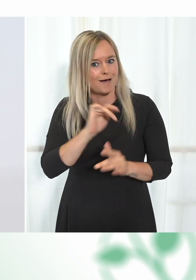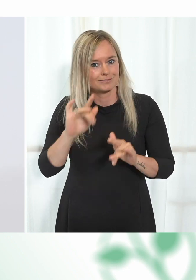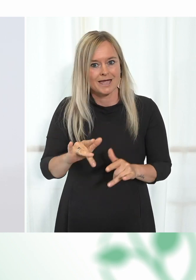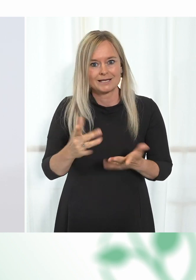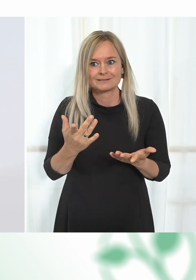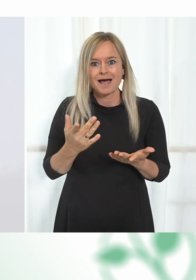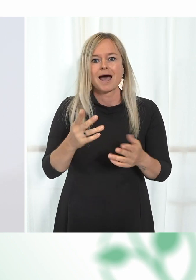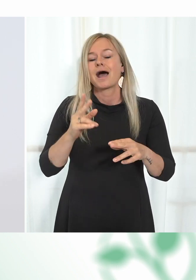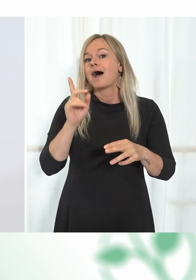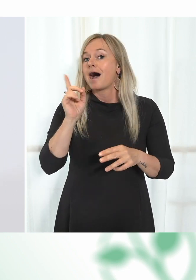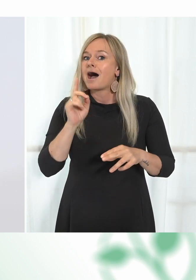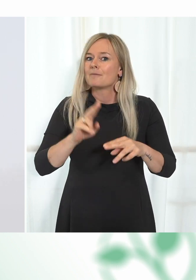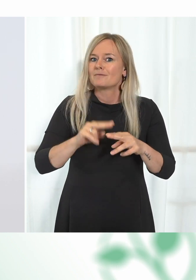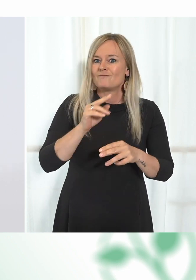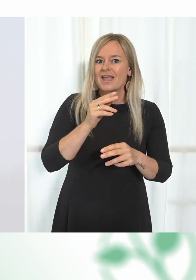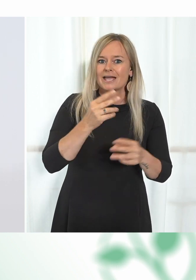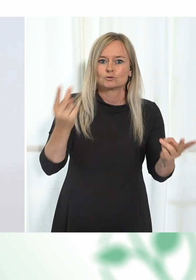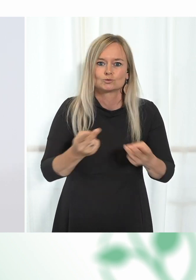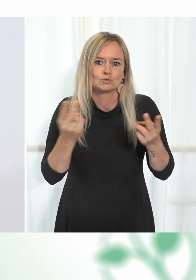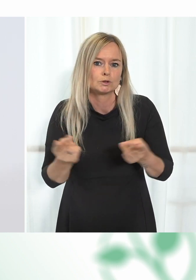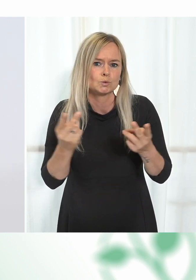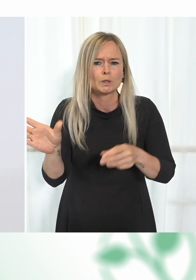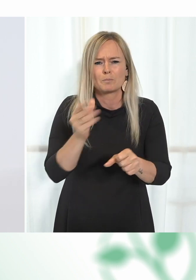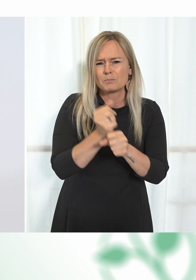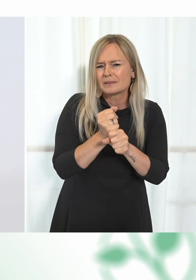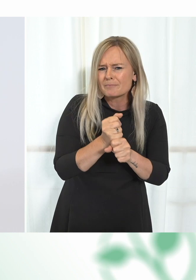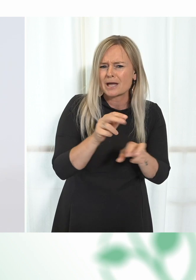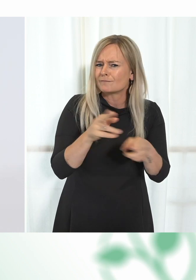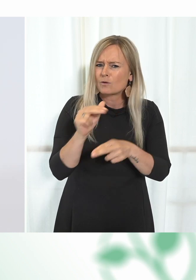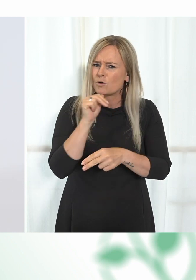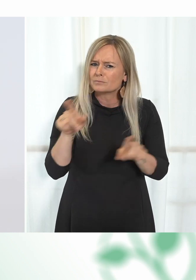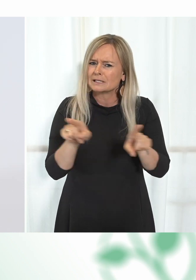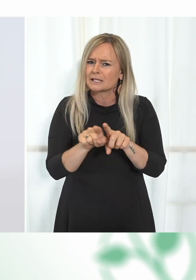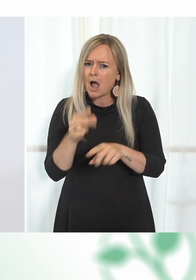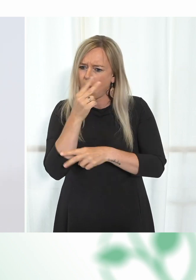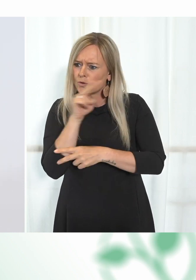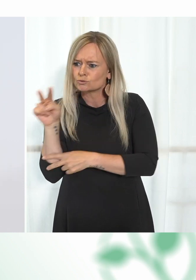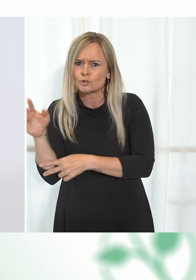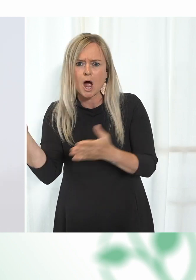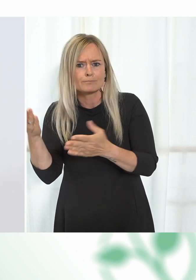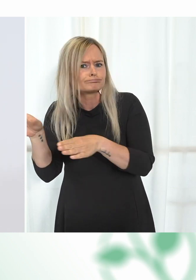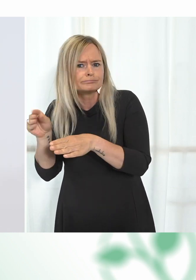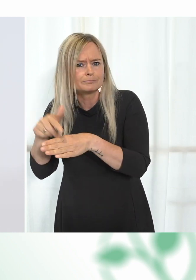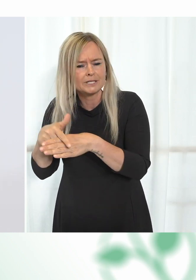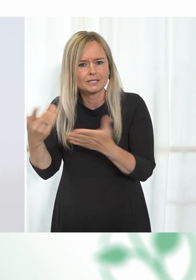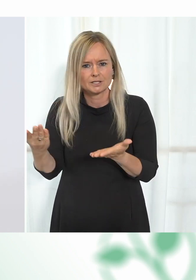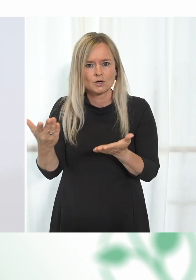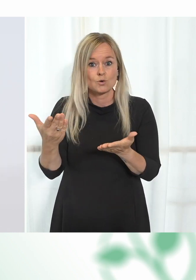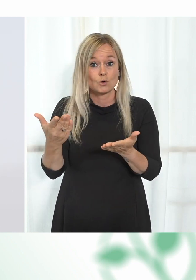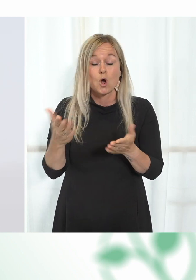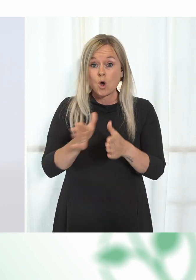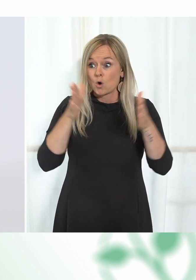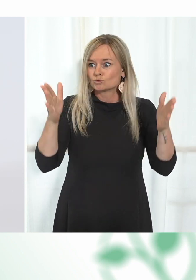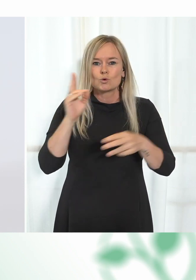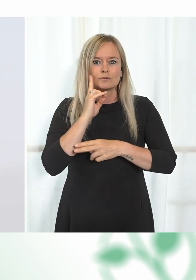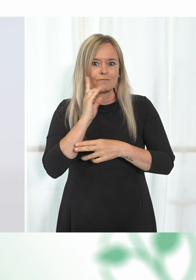dann wäre es fahrlässig, wenn man sich nicht dieses Potenzial auch anschaut. Und Sie werden heute sehen, großartige Unternehmen machen das schon und